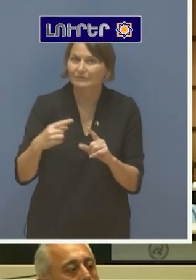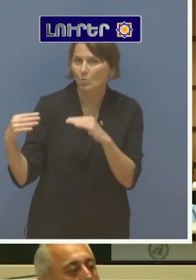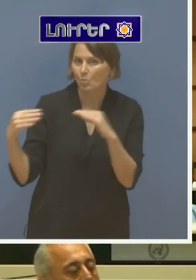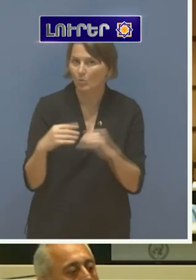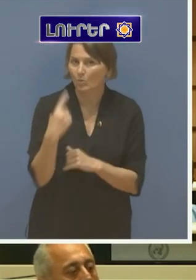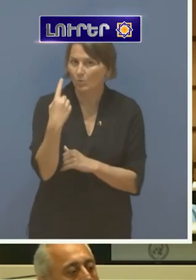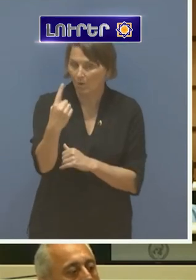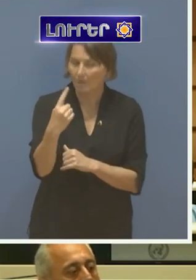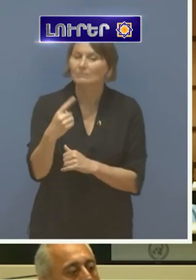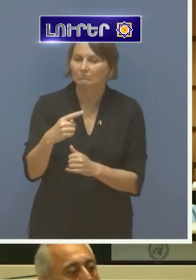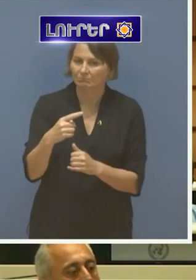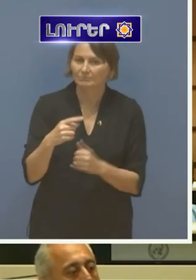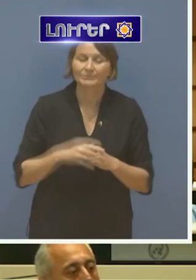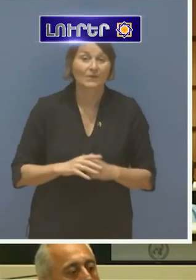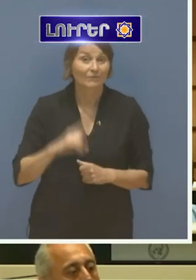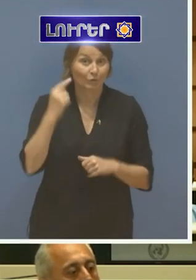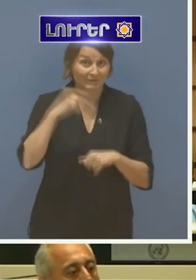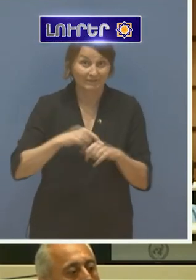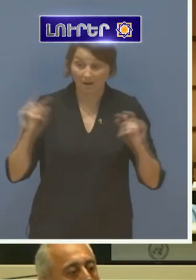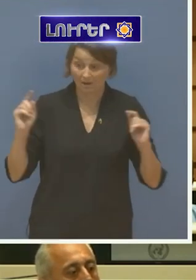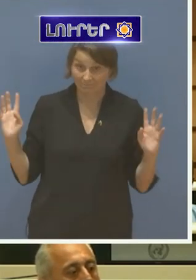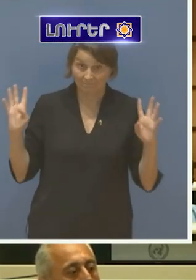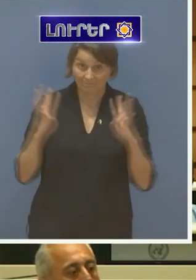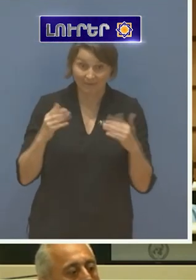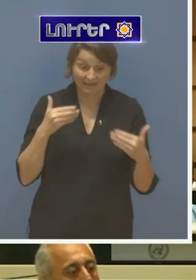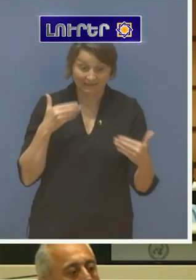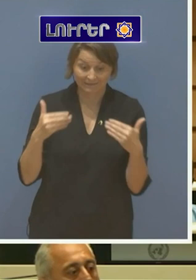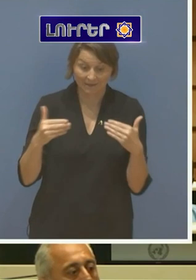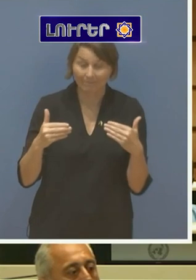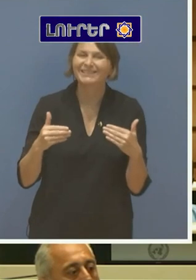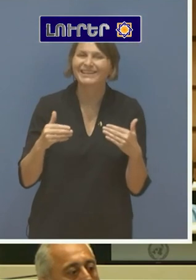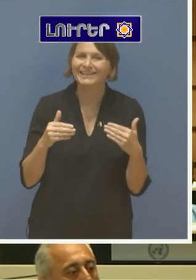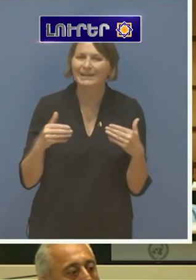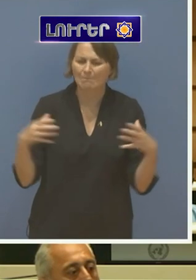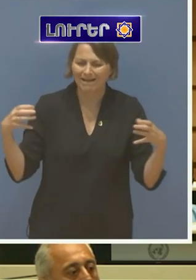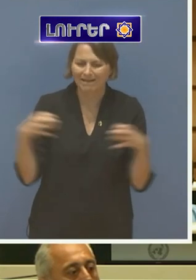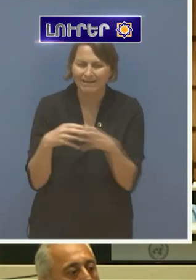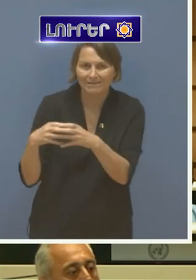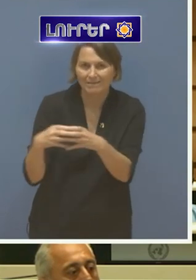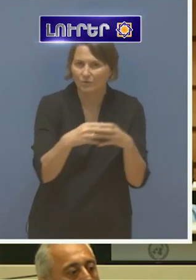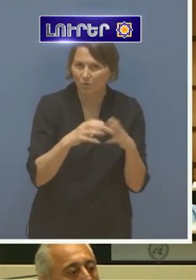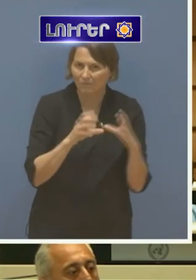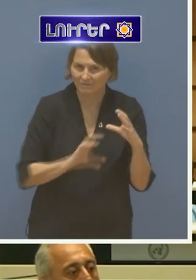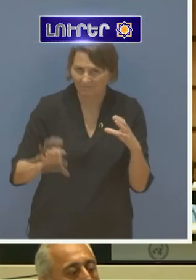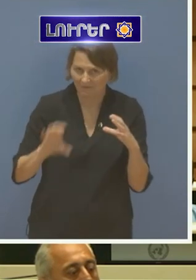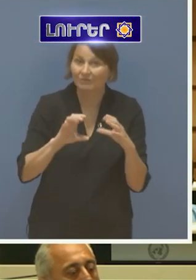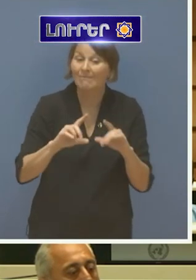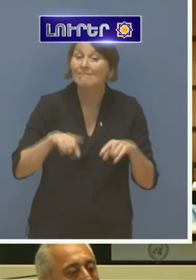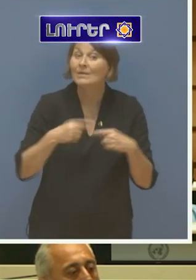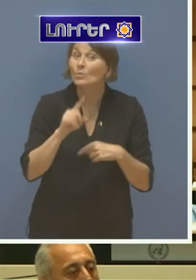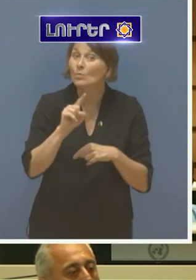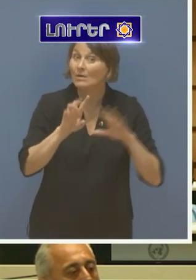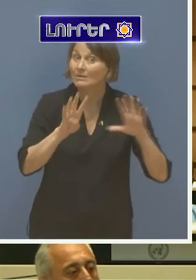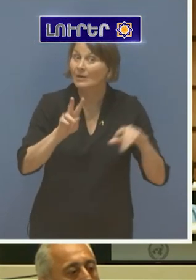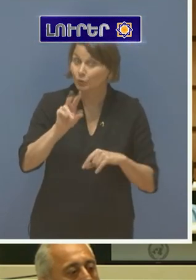որոնք հայտարարեցին Հայաստան աջակցելու իրենց պատրաստակամության մասին եւ Ամերիկայի Միացյալ Նահանգներու նախագահ Վուդրո Վիլսոնը։ Հիշեցնեմ,